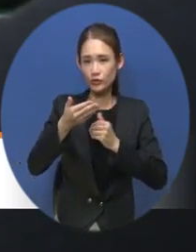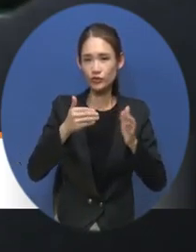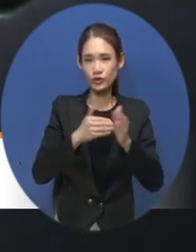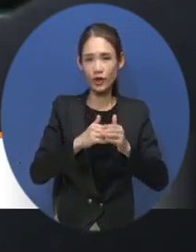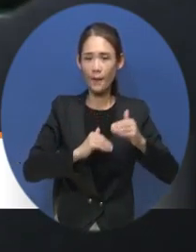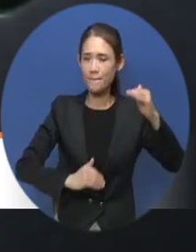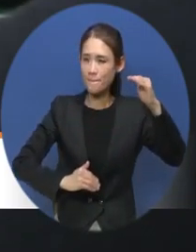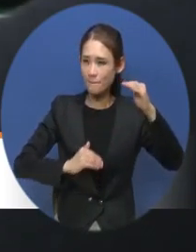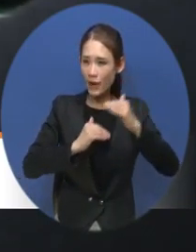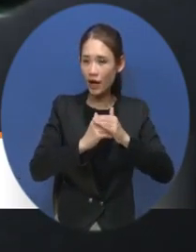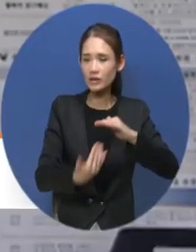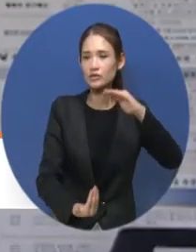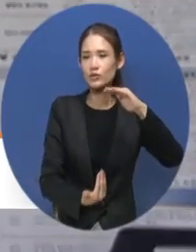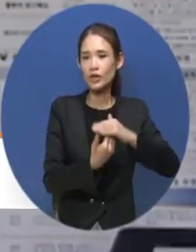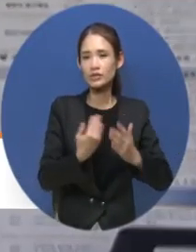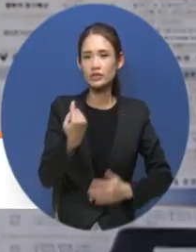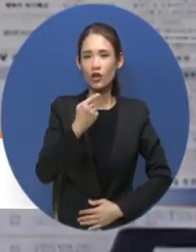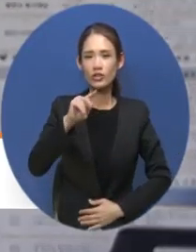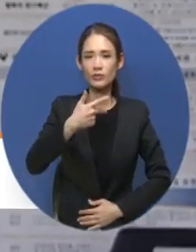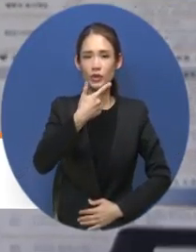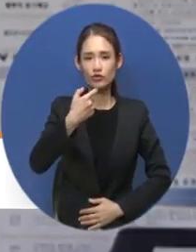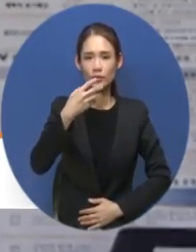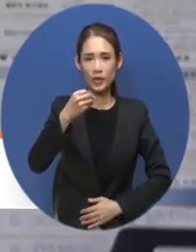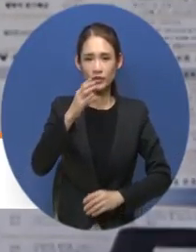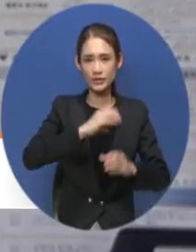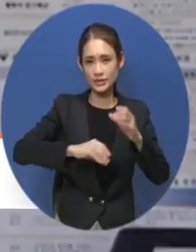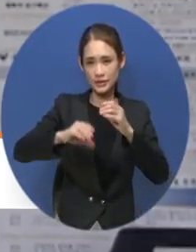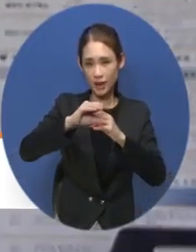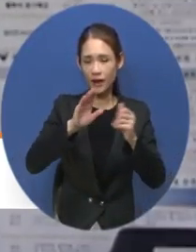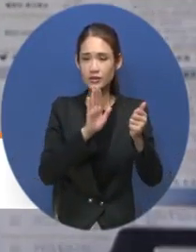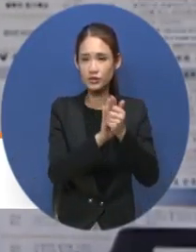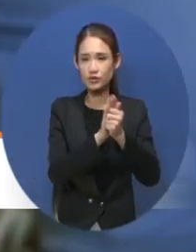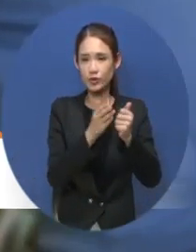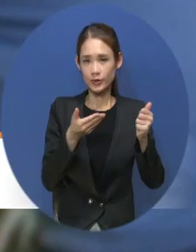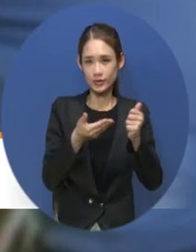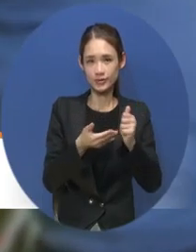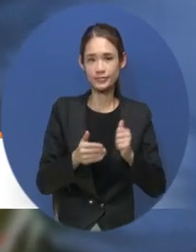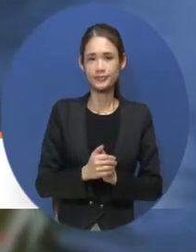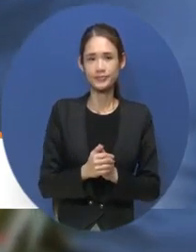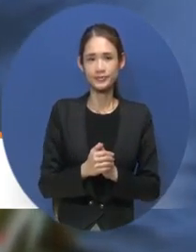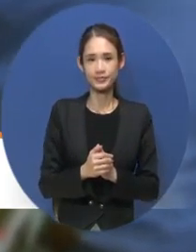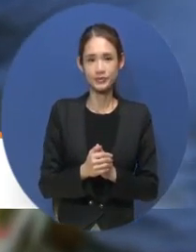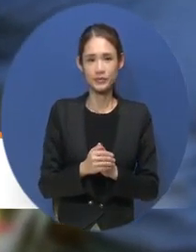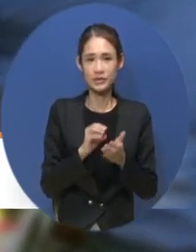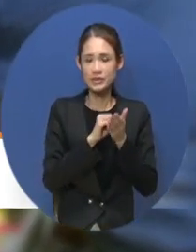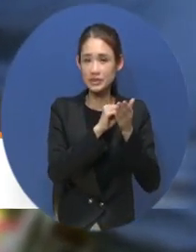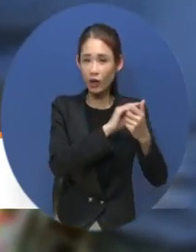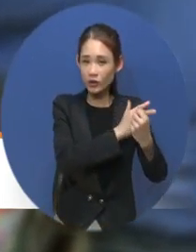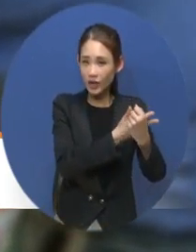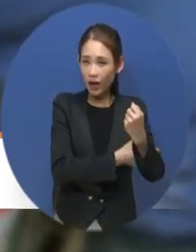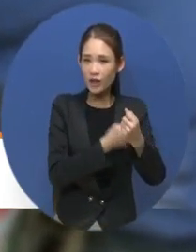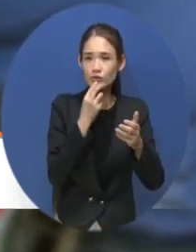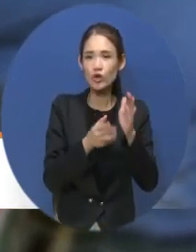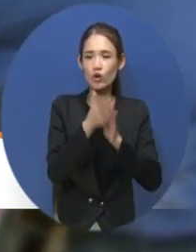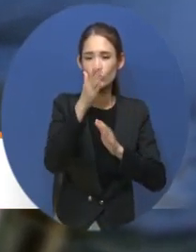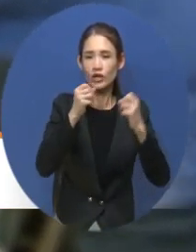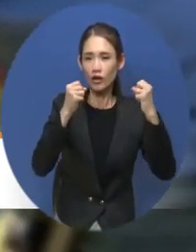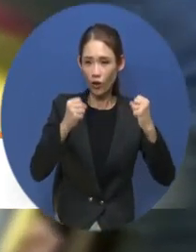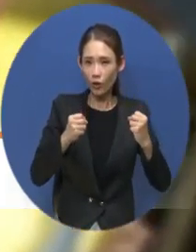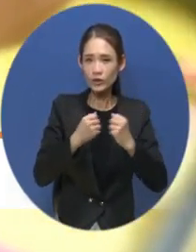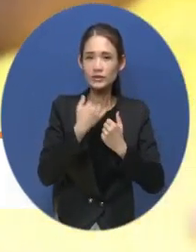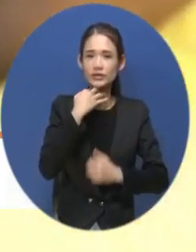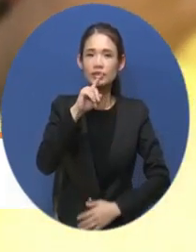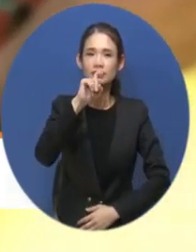만기 시 최대 1200 60만 원과 이자를 추가로 지급 받습니다 신청자격은 서울시에 거주하는 만